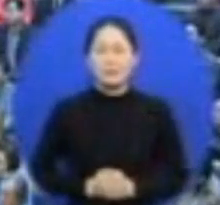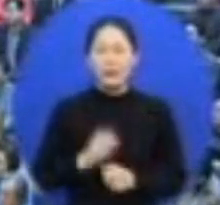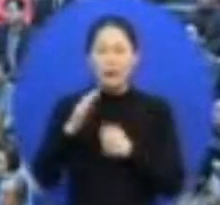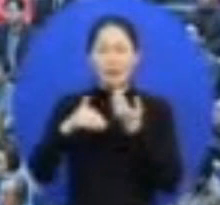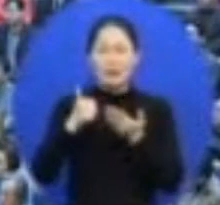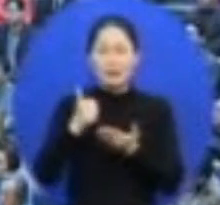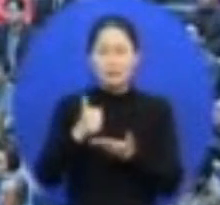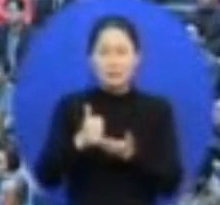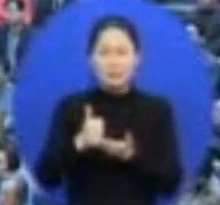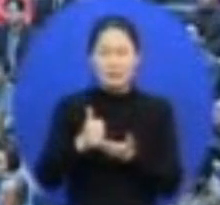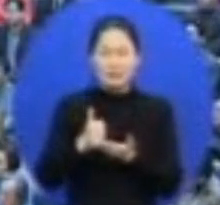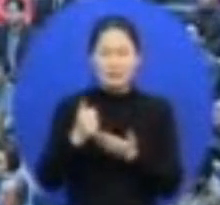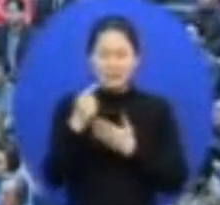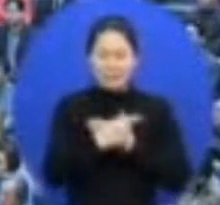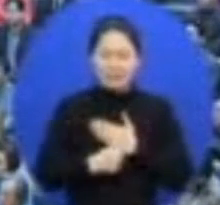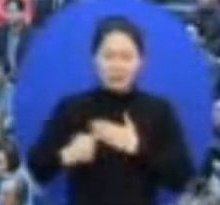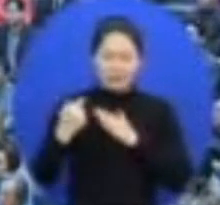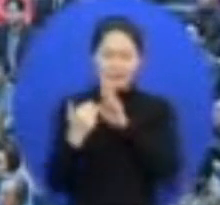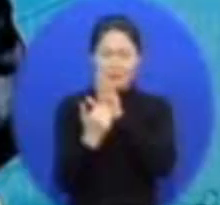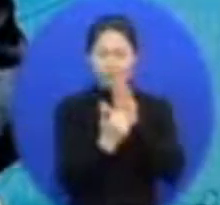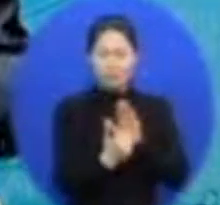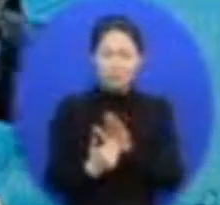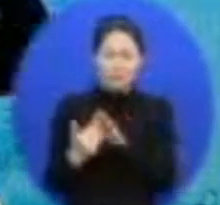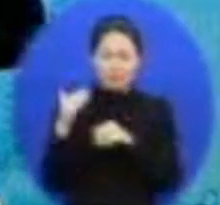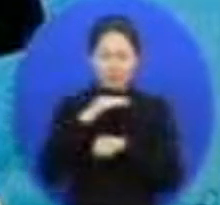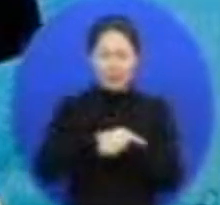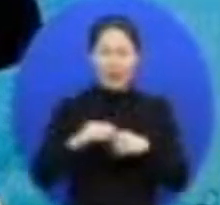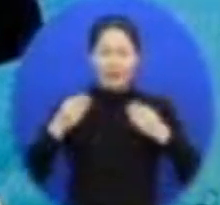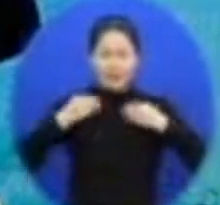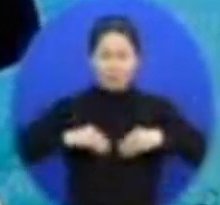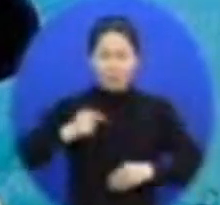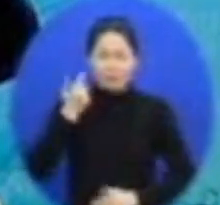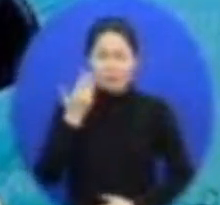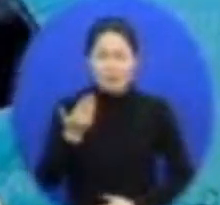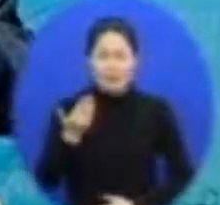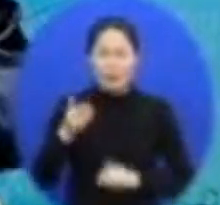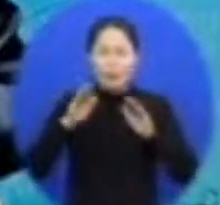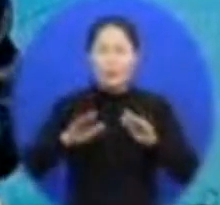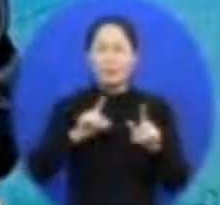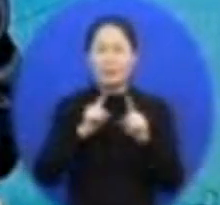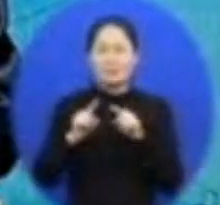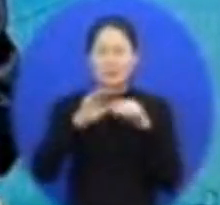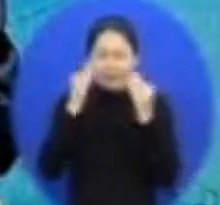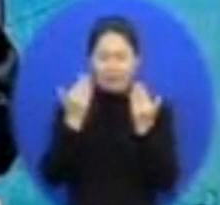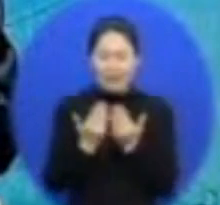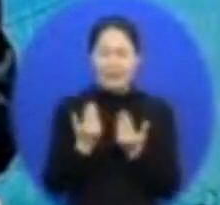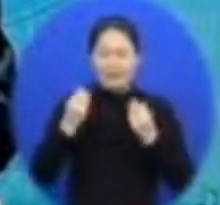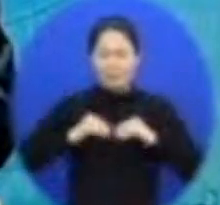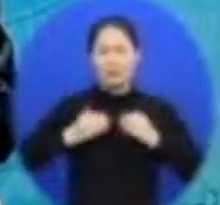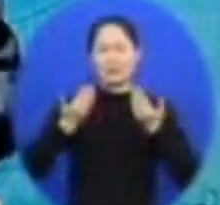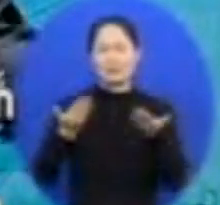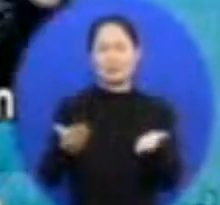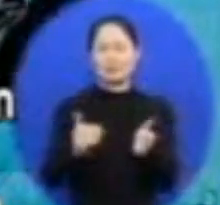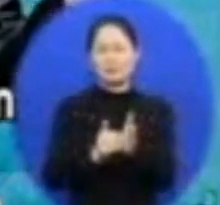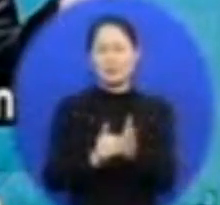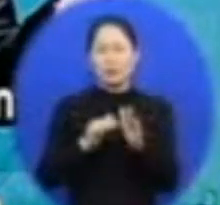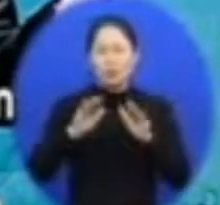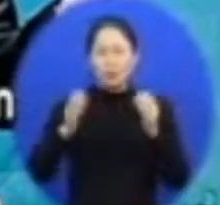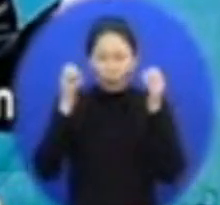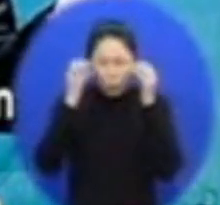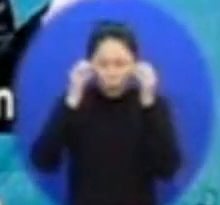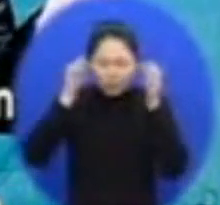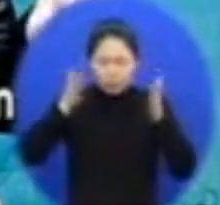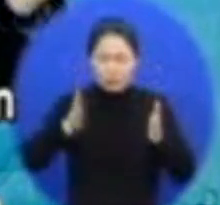하나님의 전신 갑주 잘 입으 셨나요 오늘 말씀으로 여러분에게 다 입혀 들였습니다 이번 고난